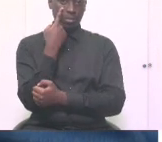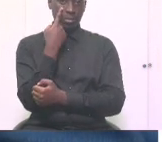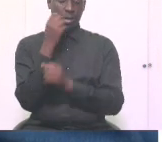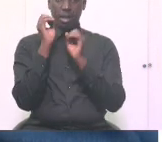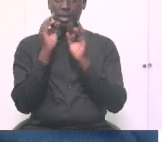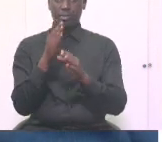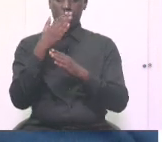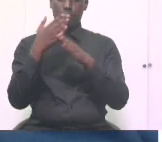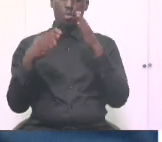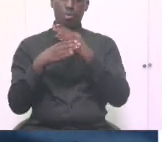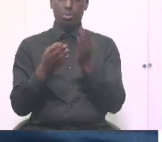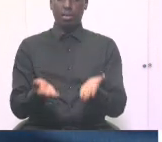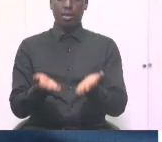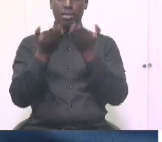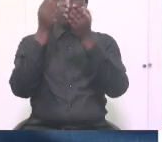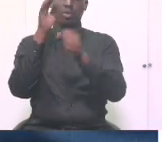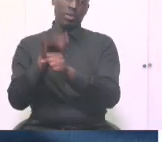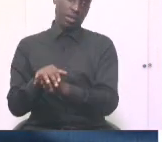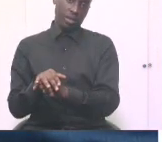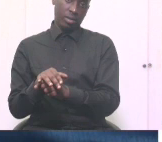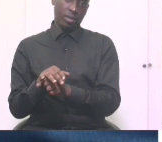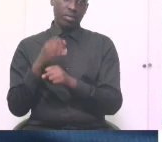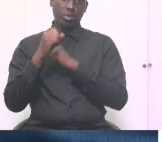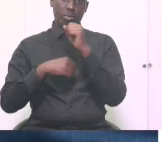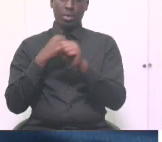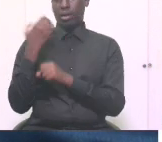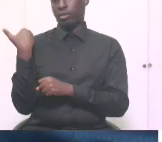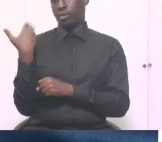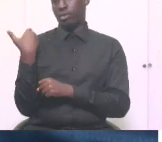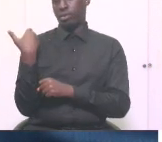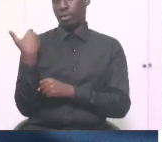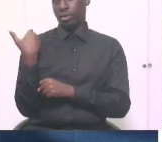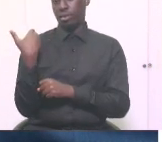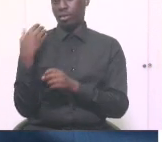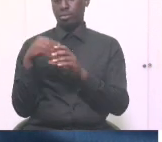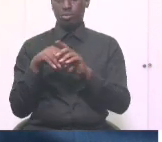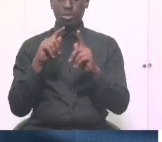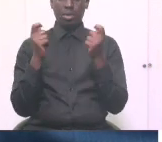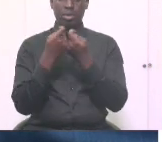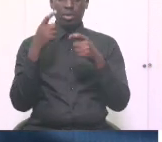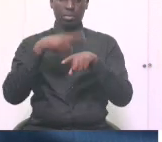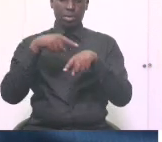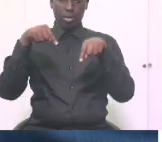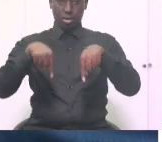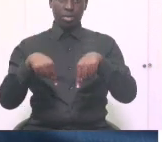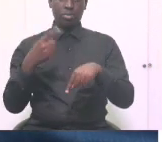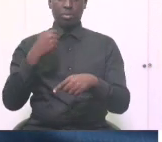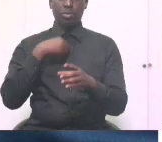iyo ububatsi bwazamutse cyane mu myaka ishize mu gihembwe nk'iki ngiki